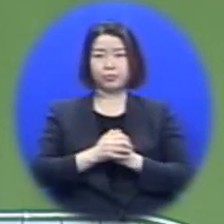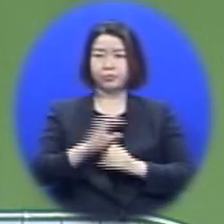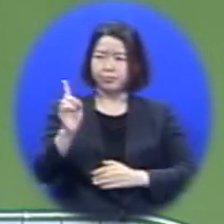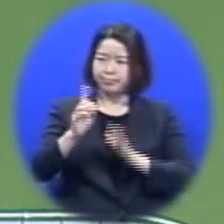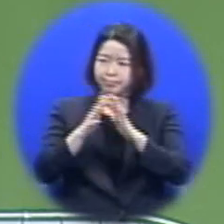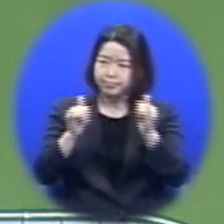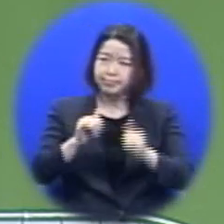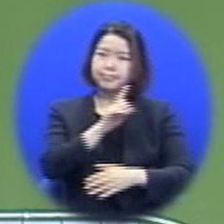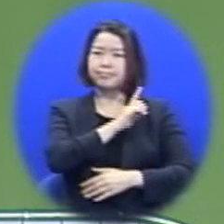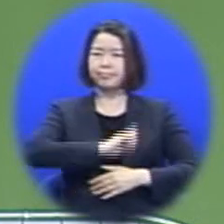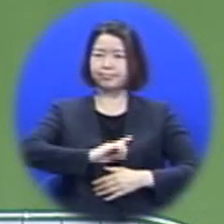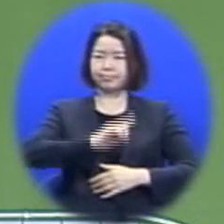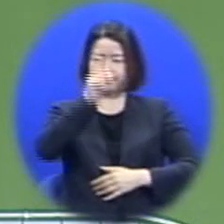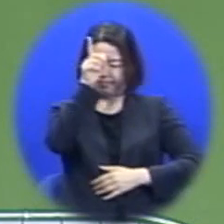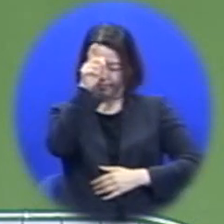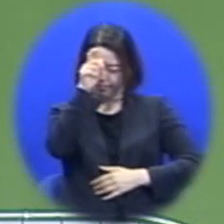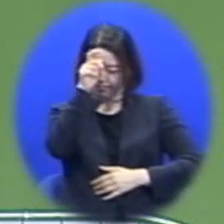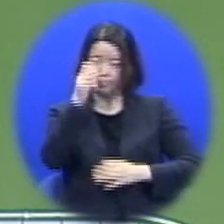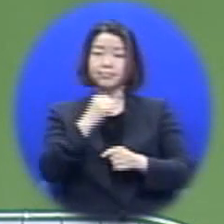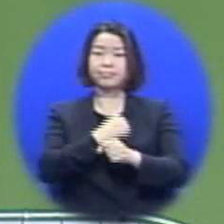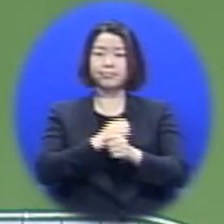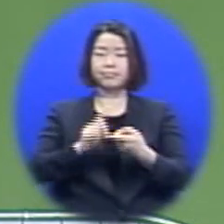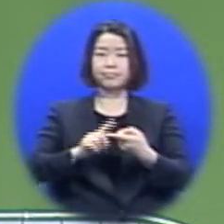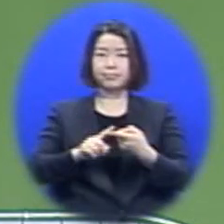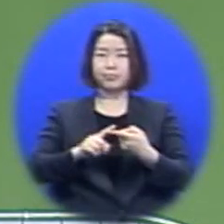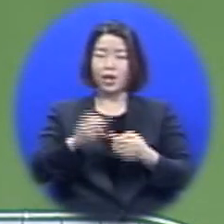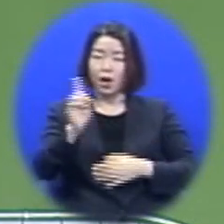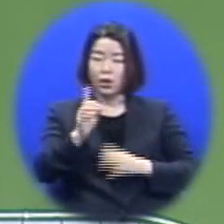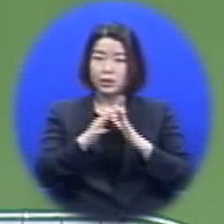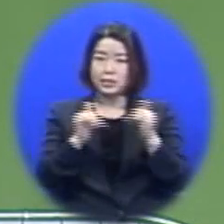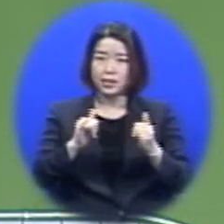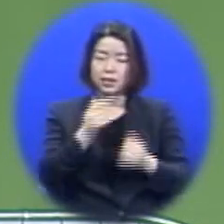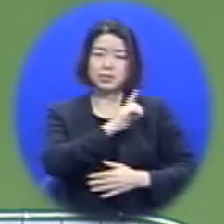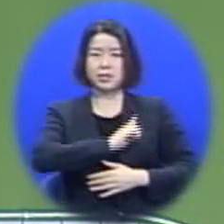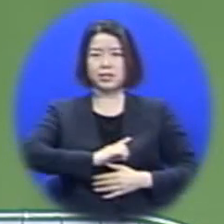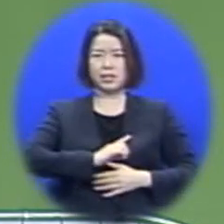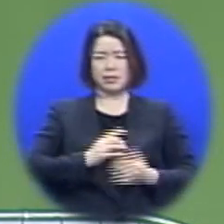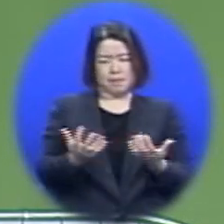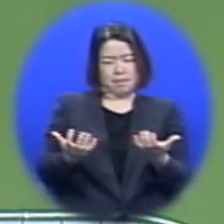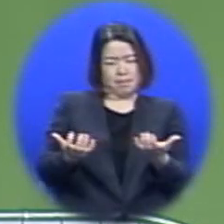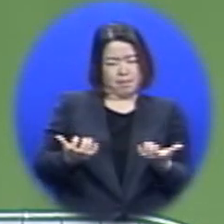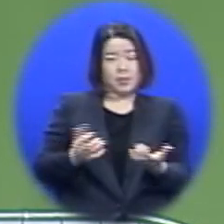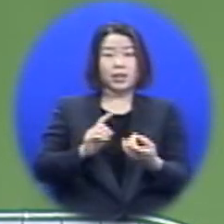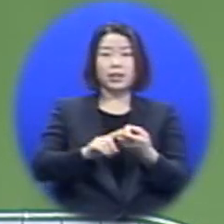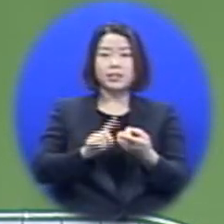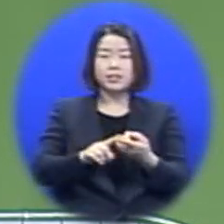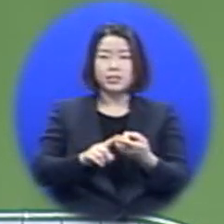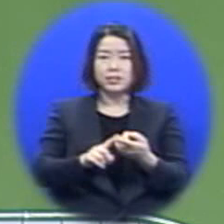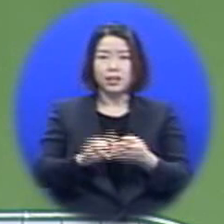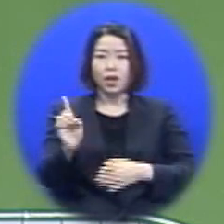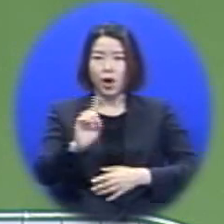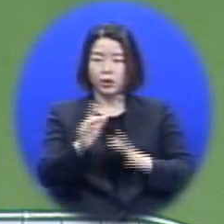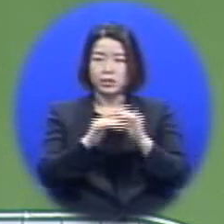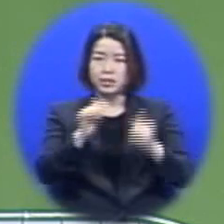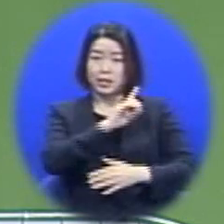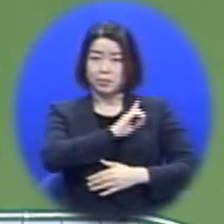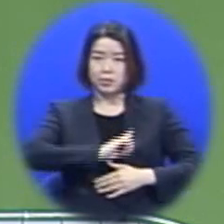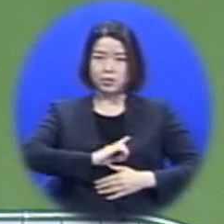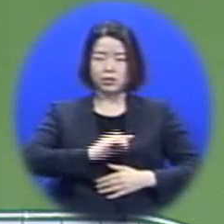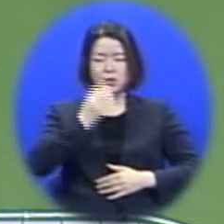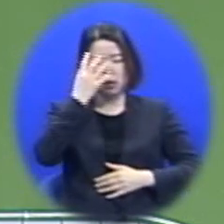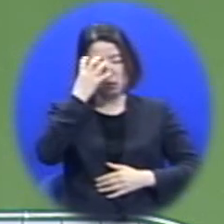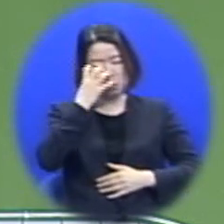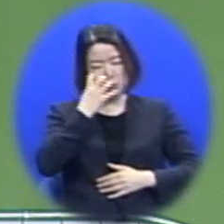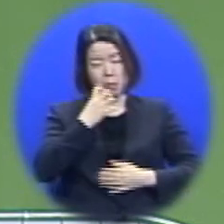어떤 사람이 제일 완고한지, 어떤 사람이 제일 인색한지, 어떤 사람이 제일